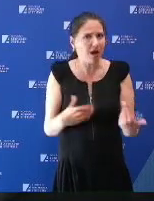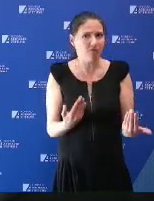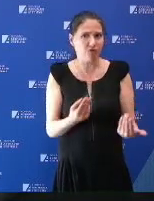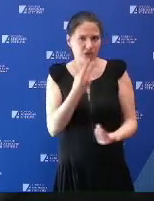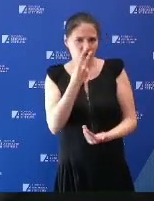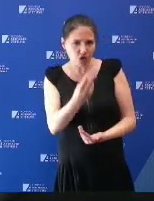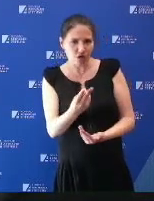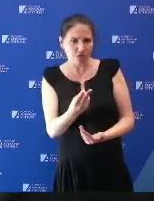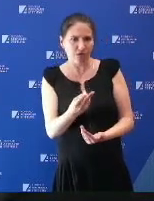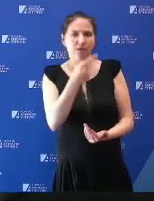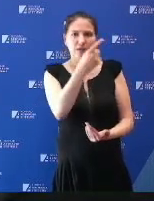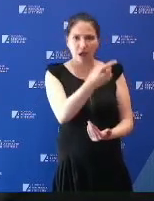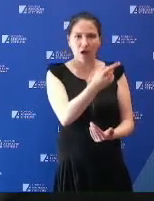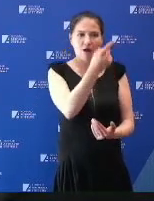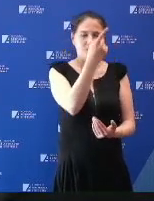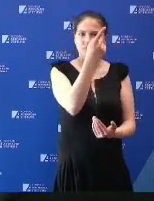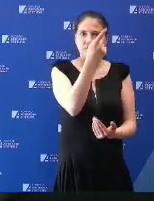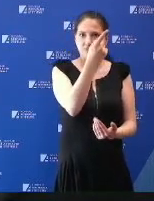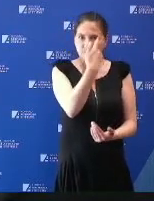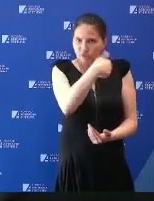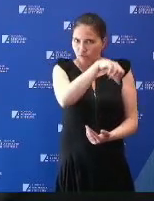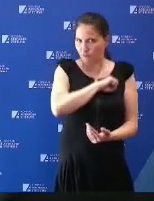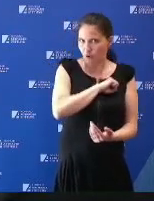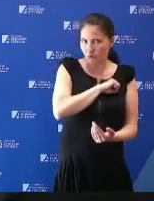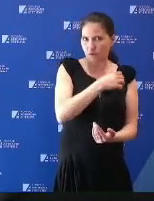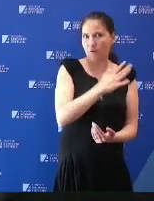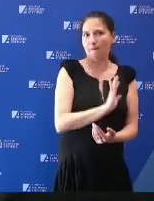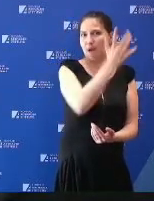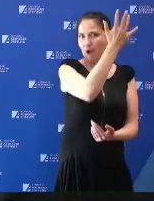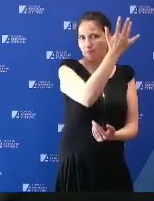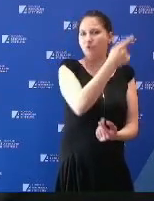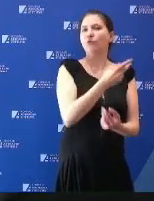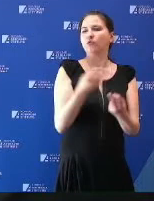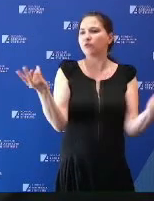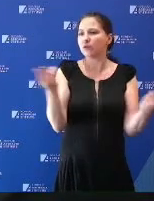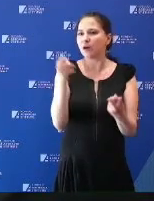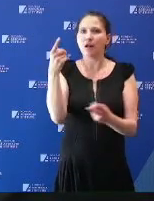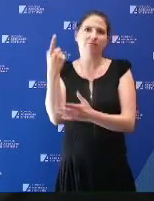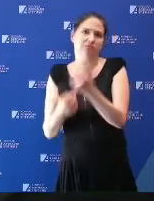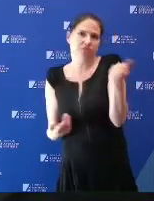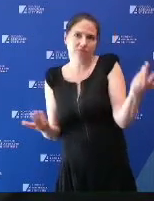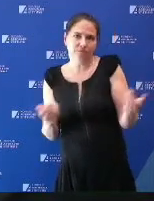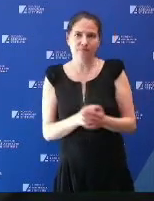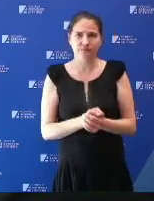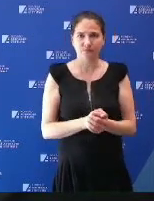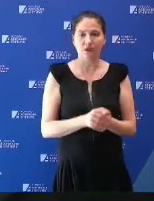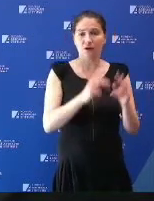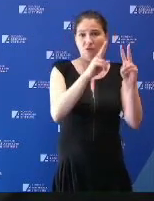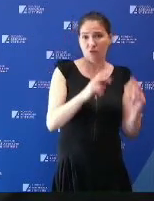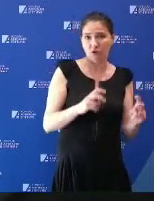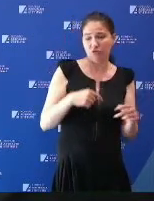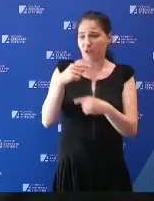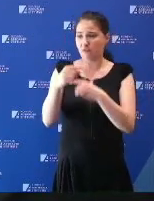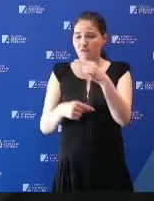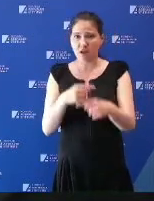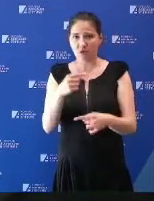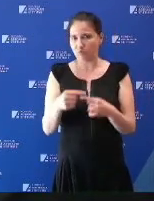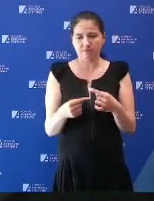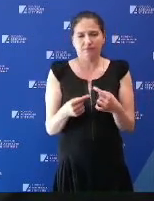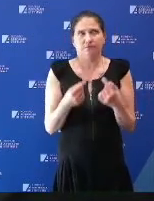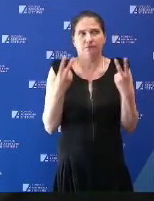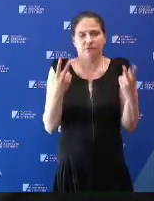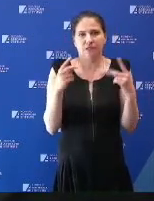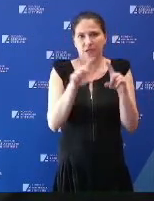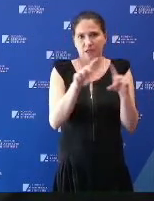können, was wirklich funktioniert, um Innovationen auch hervorzubringen. Forschung und Entwicklung ist meiner Ansicht nach ganz wichtig